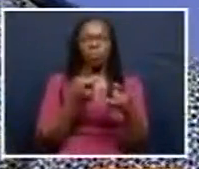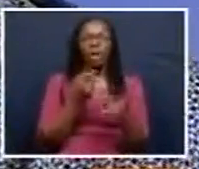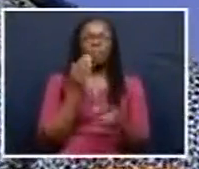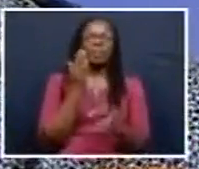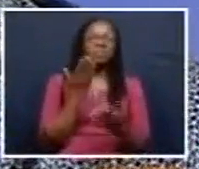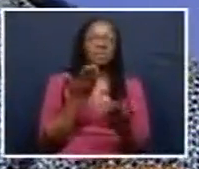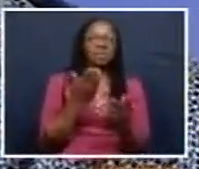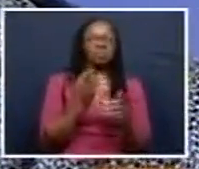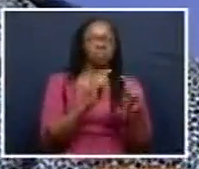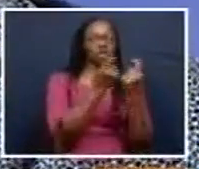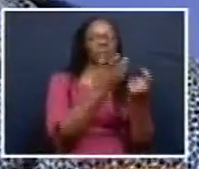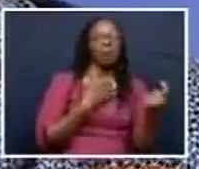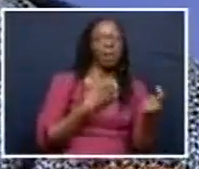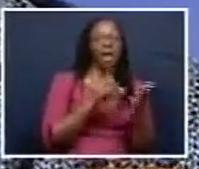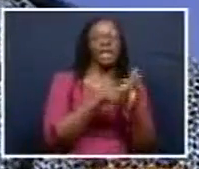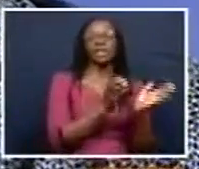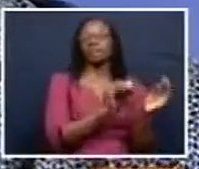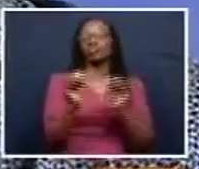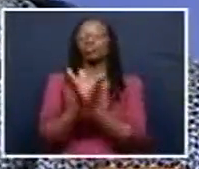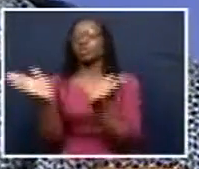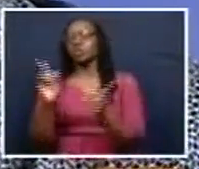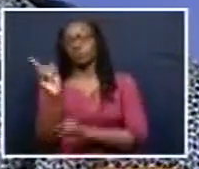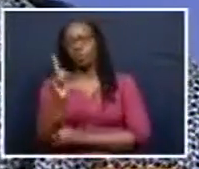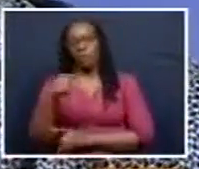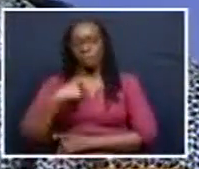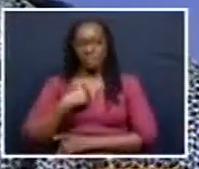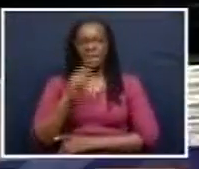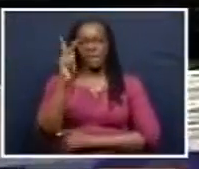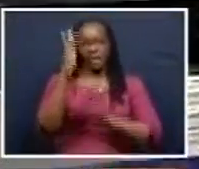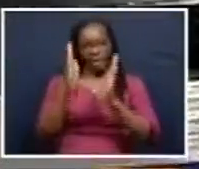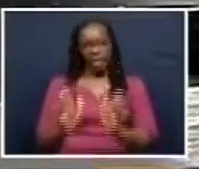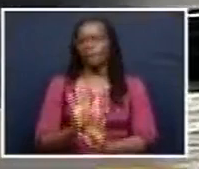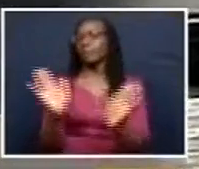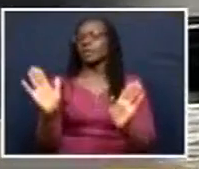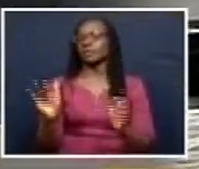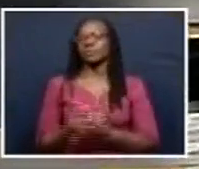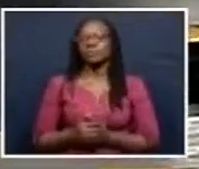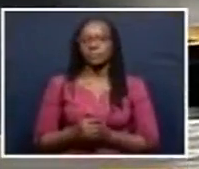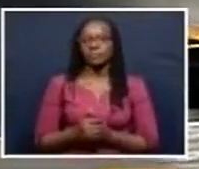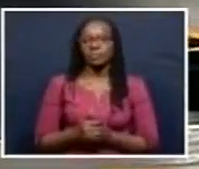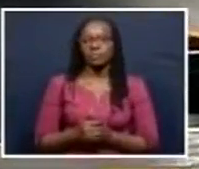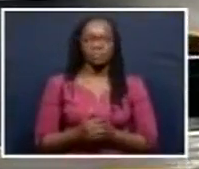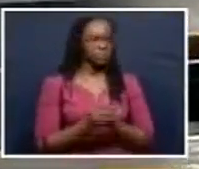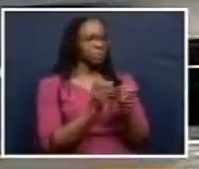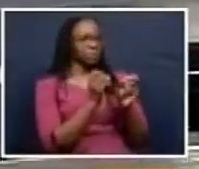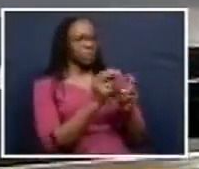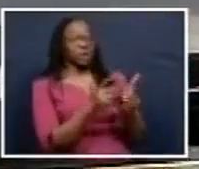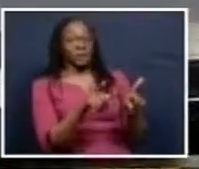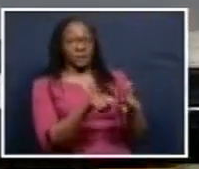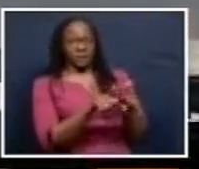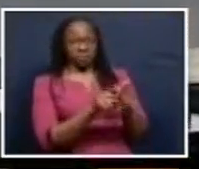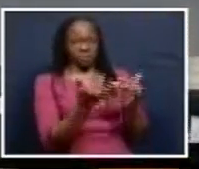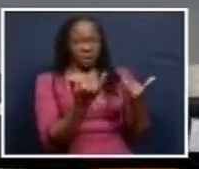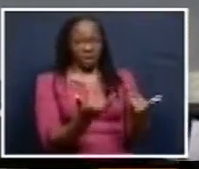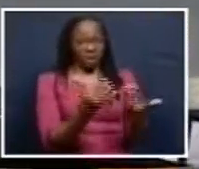niongee na wengine naomba kura kama Mkenya. Tukiwa katika pumzi hiyo hiyo kwa jinsi hali ilivyo sasa hivi